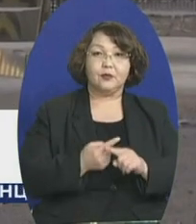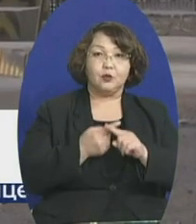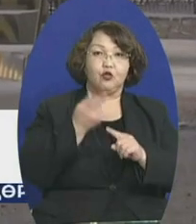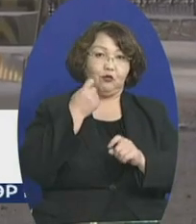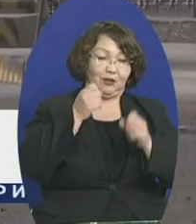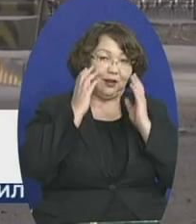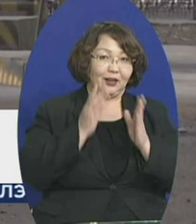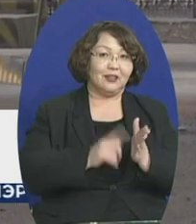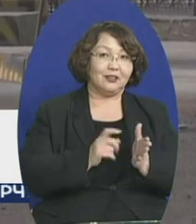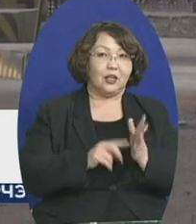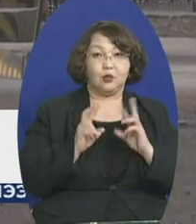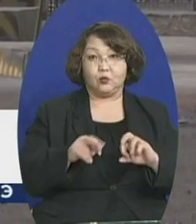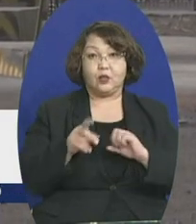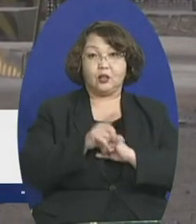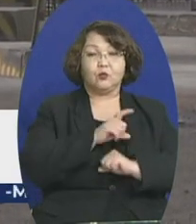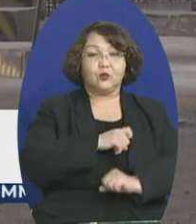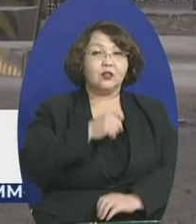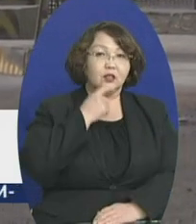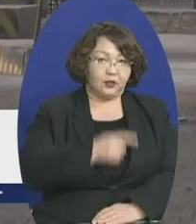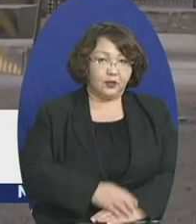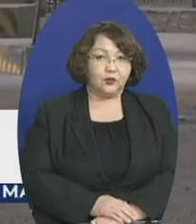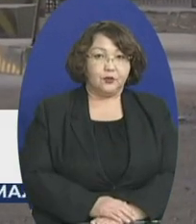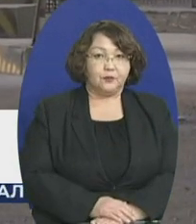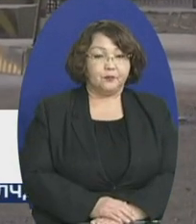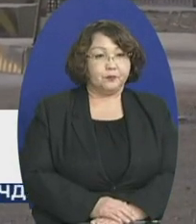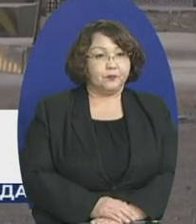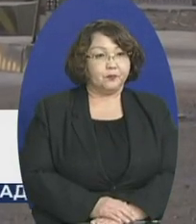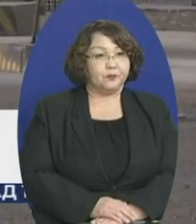ёстойг судлаачид мөн энэ үеэр сануулж байсан юм а.